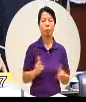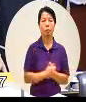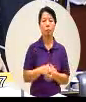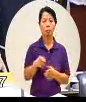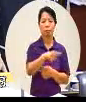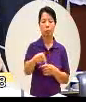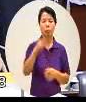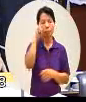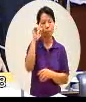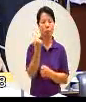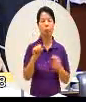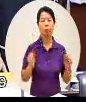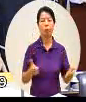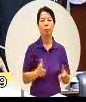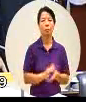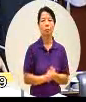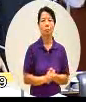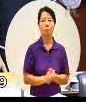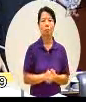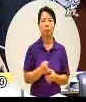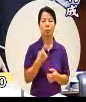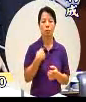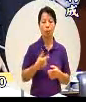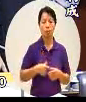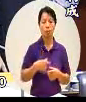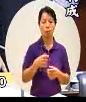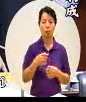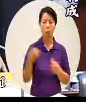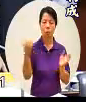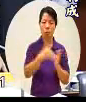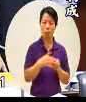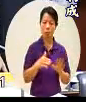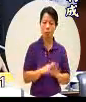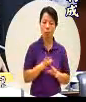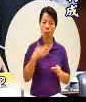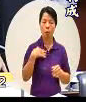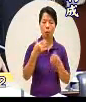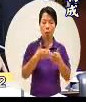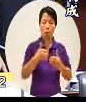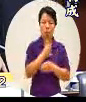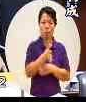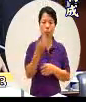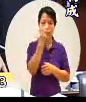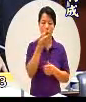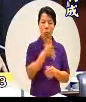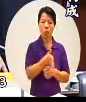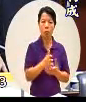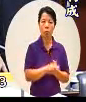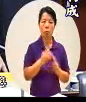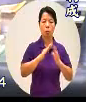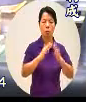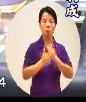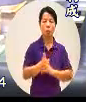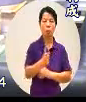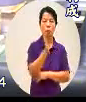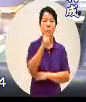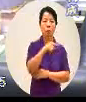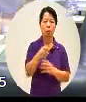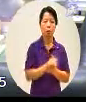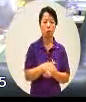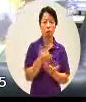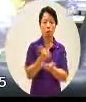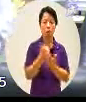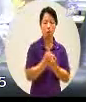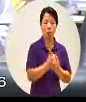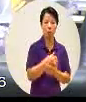问的定义也不一样。啊，我到底是要怎样？顾问是什么东西呢？市政府请几百个顾问，